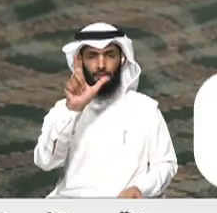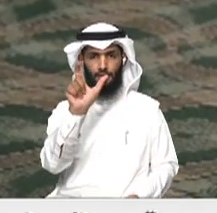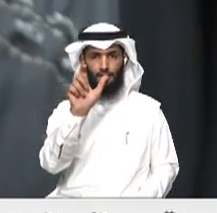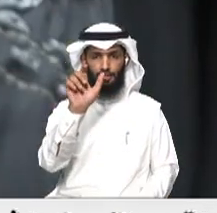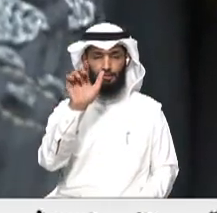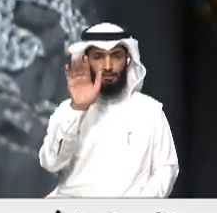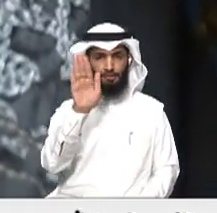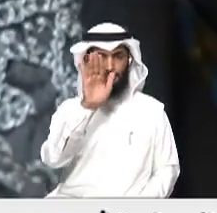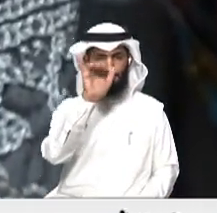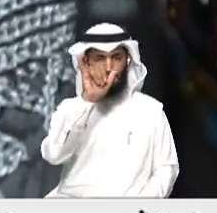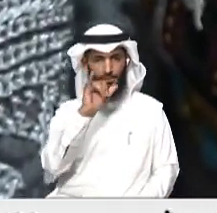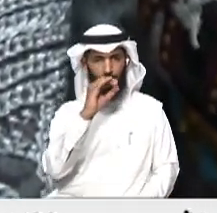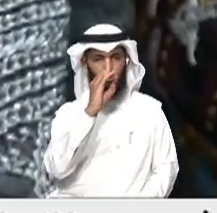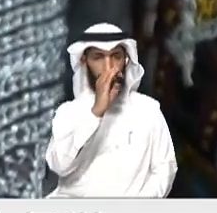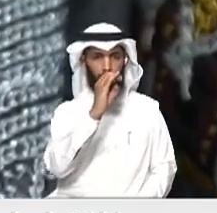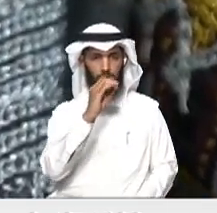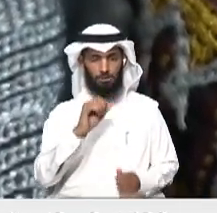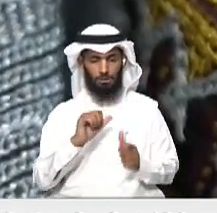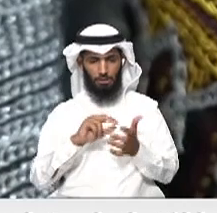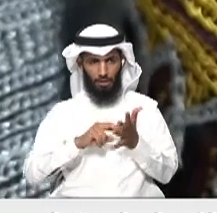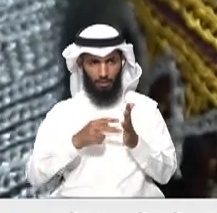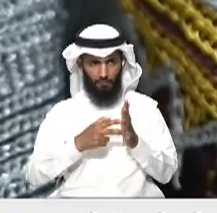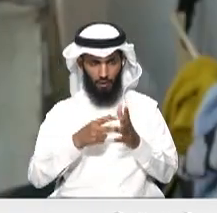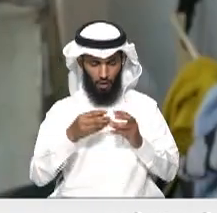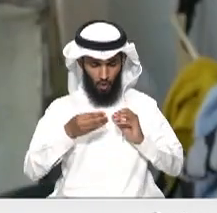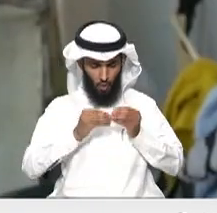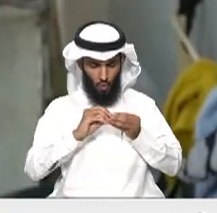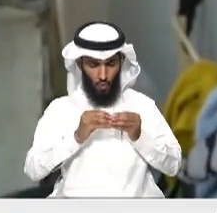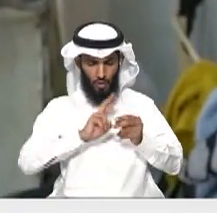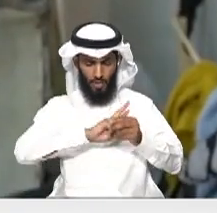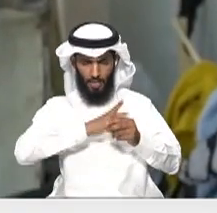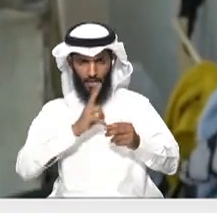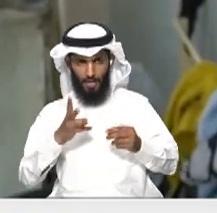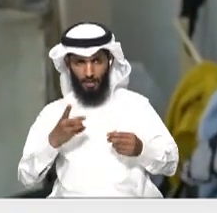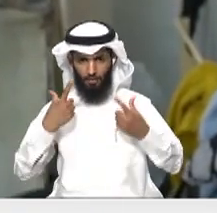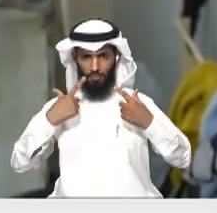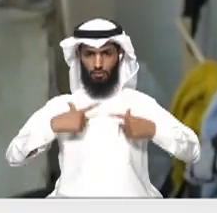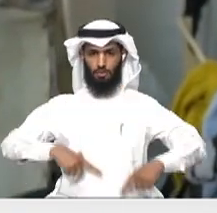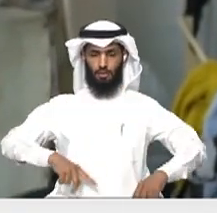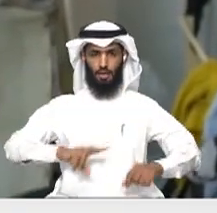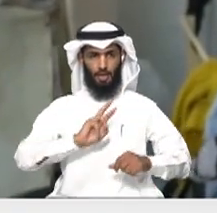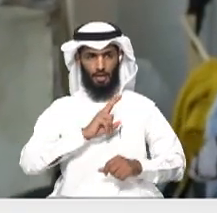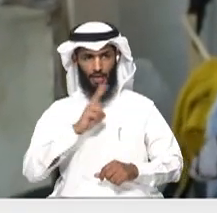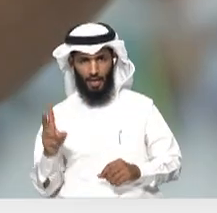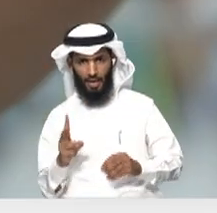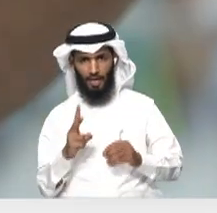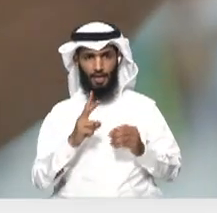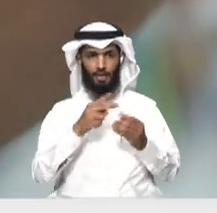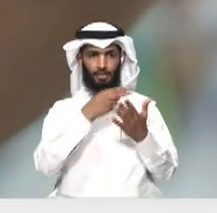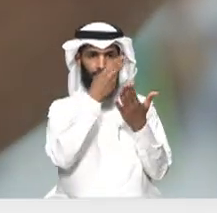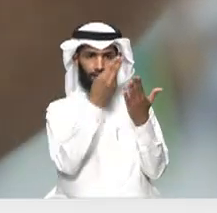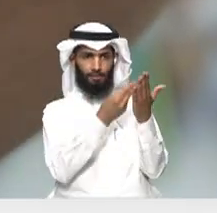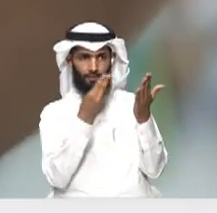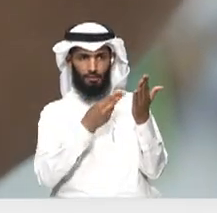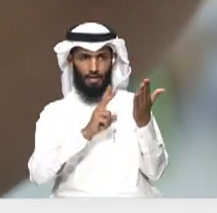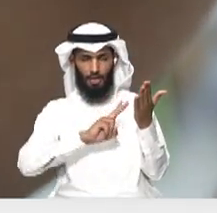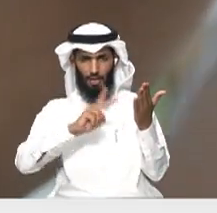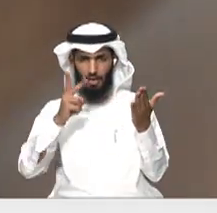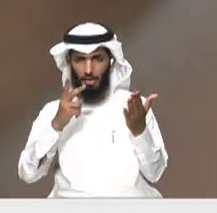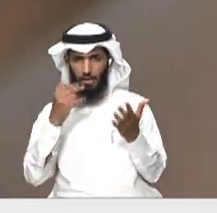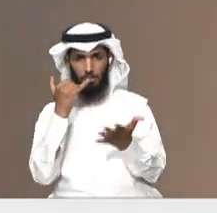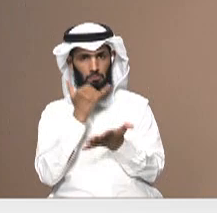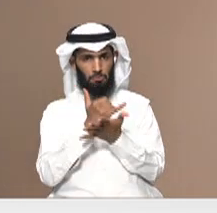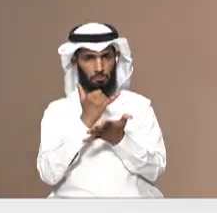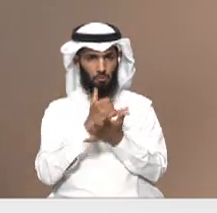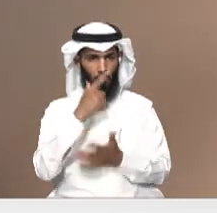كما تتنوع الملبوسات المصنوعة وتتنوع الألوان والنقوش كذلك، يشرف عليها عامر